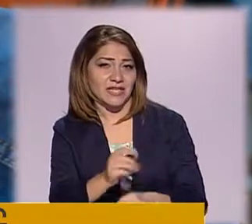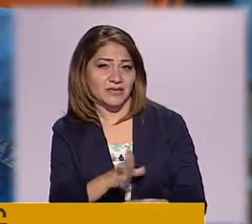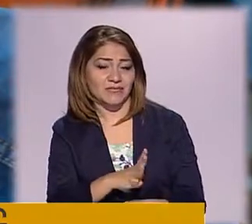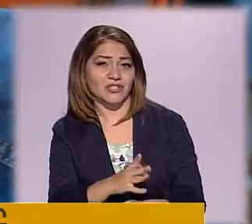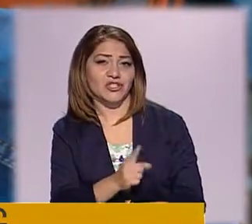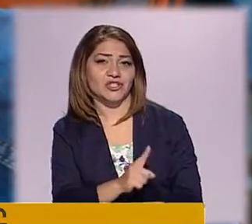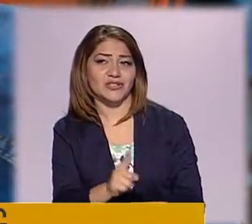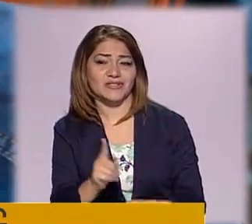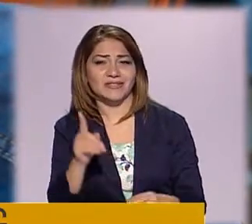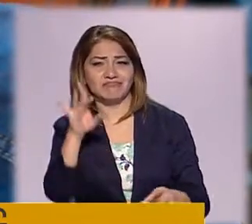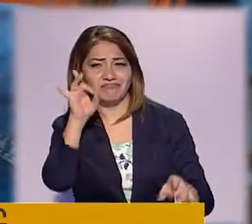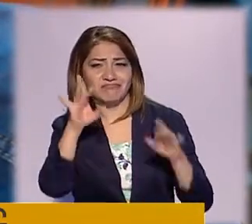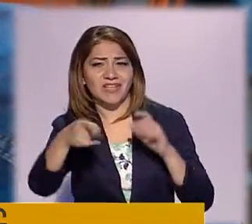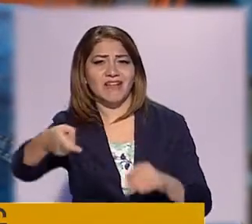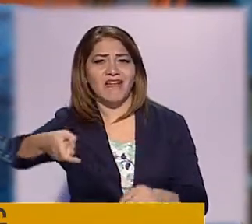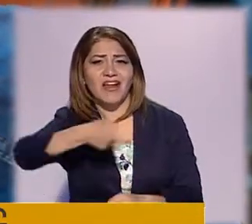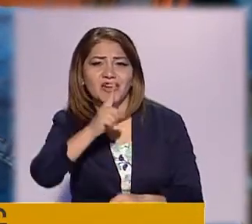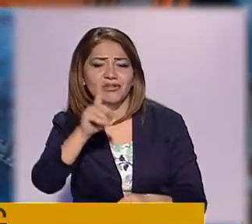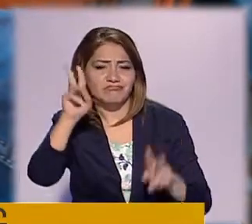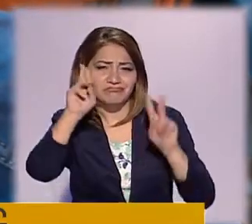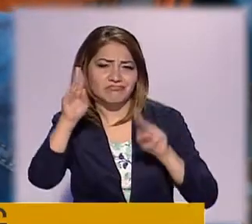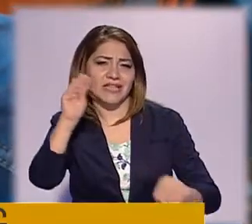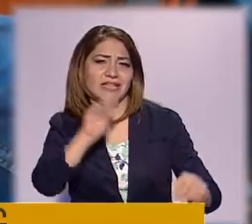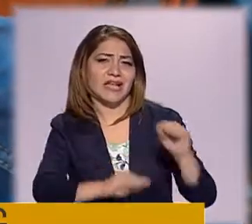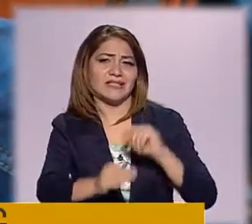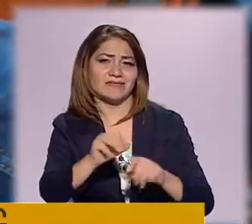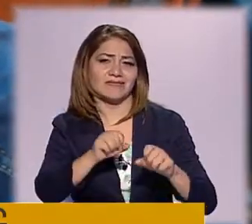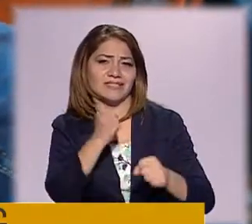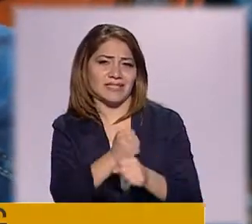չգիտեմ, ասենք կրանի մաս է, չգիտեմ ինչ